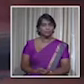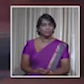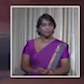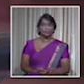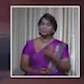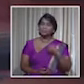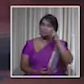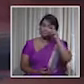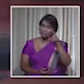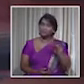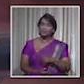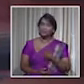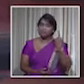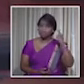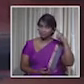मदे